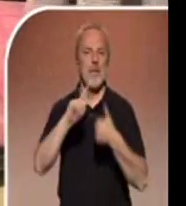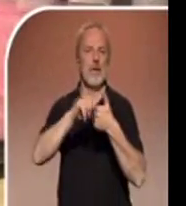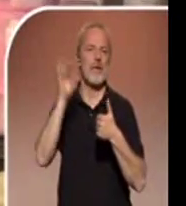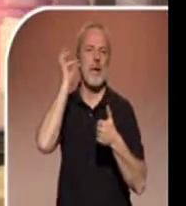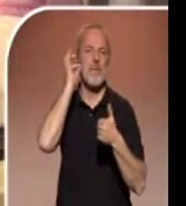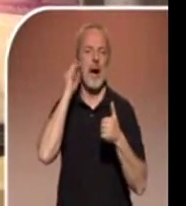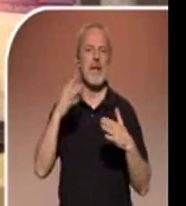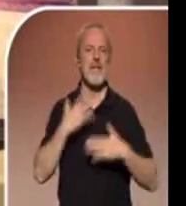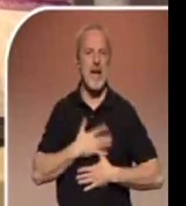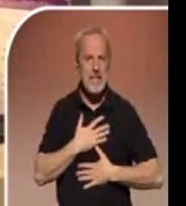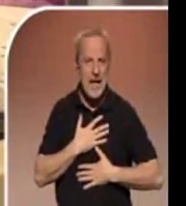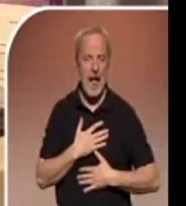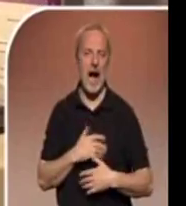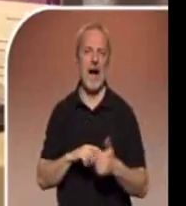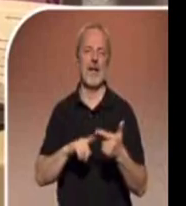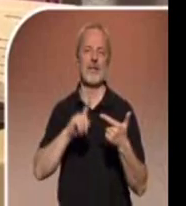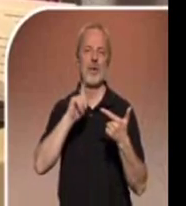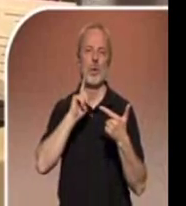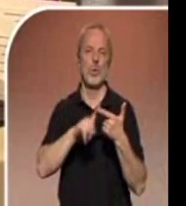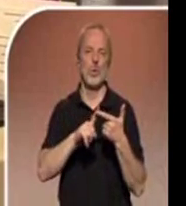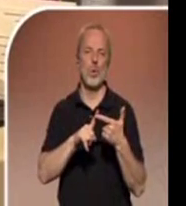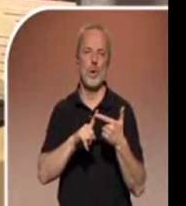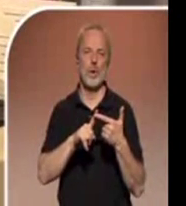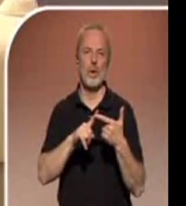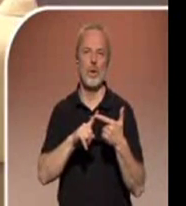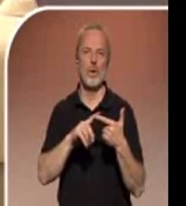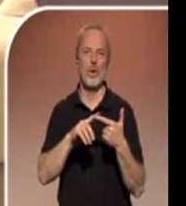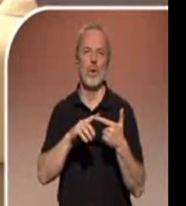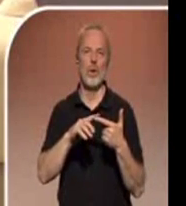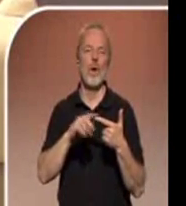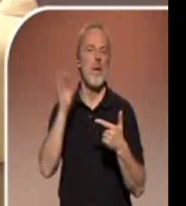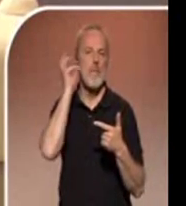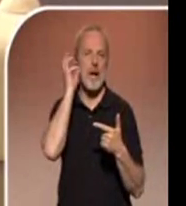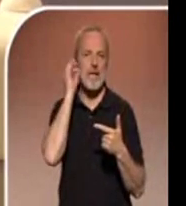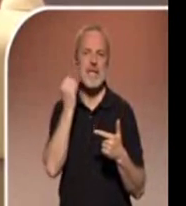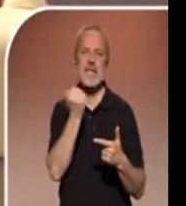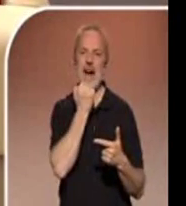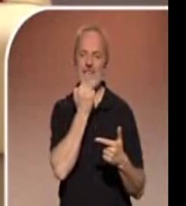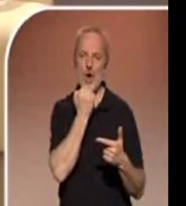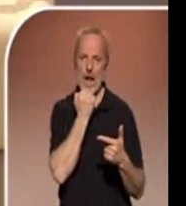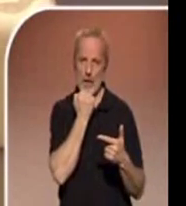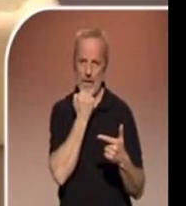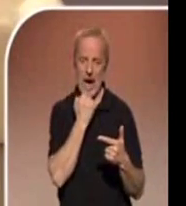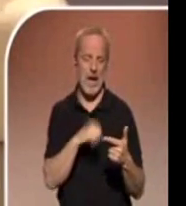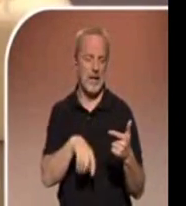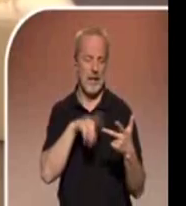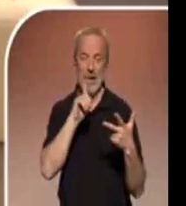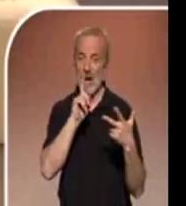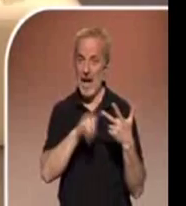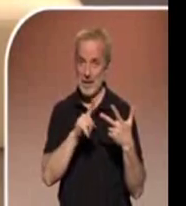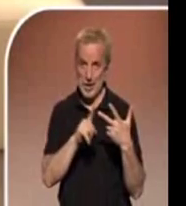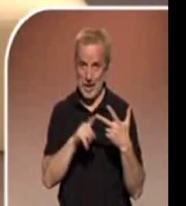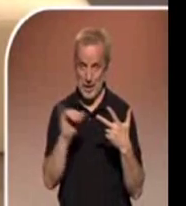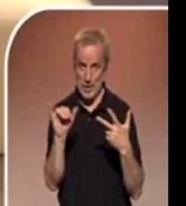je prvním výhercem. Druhý výherce je Vlasta Zavoralová. Můžete dalšího, poslední, ano.